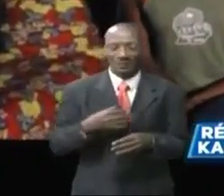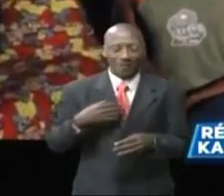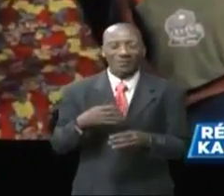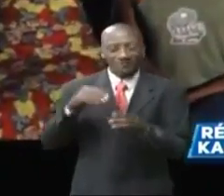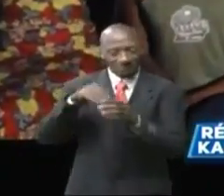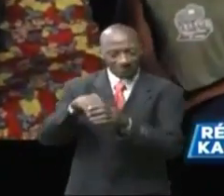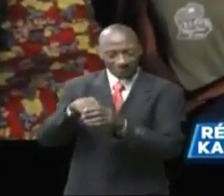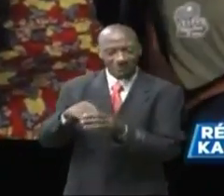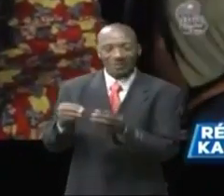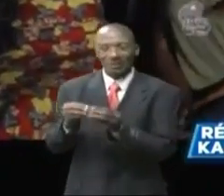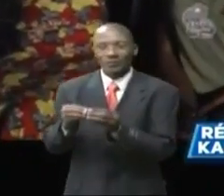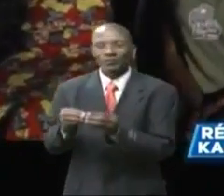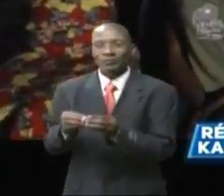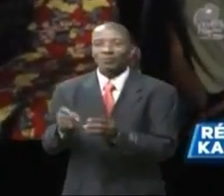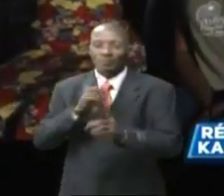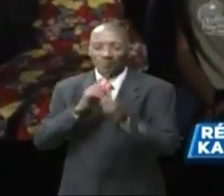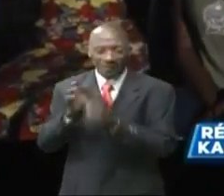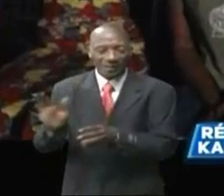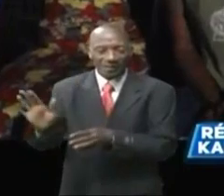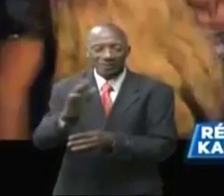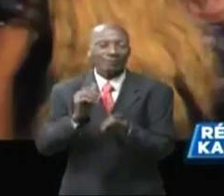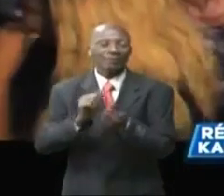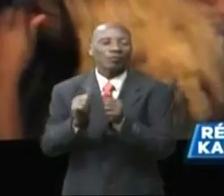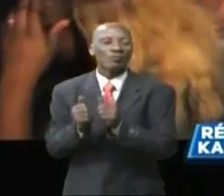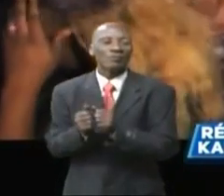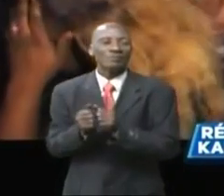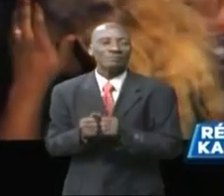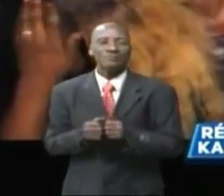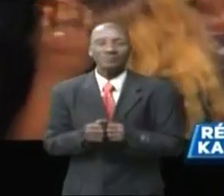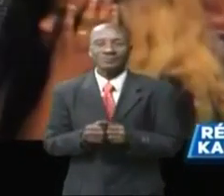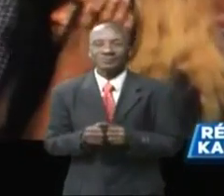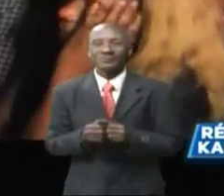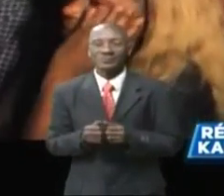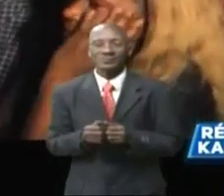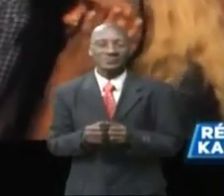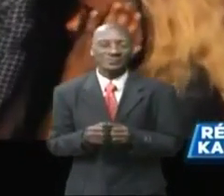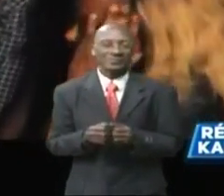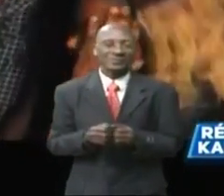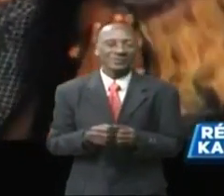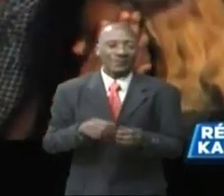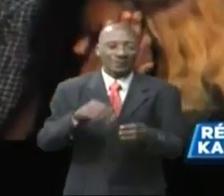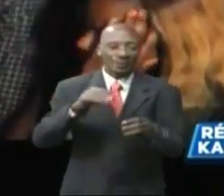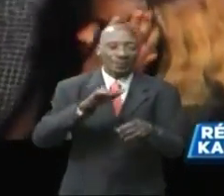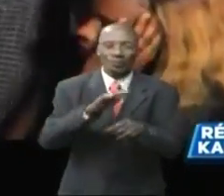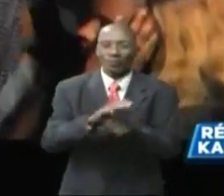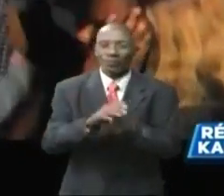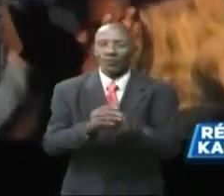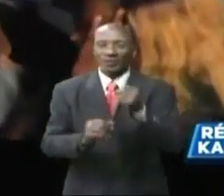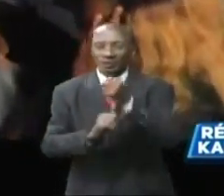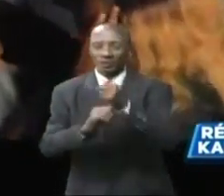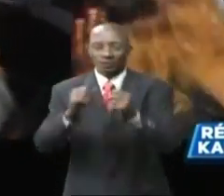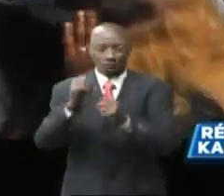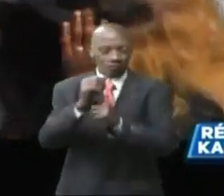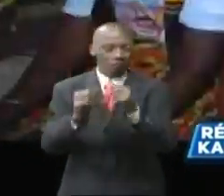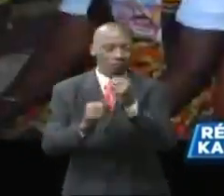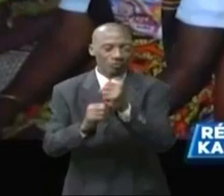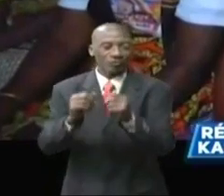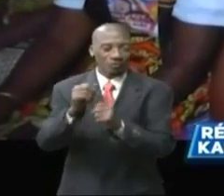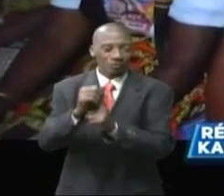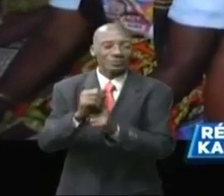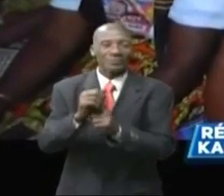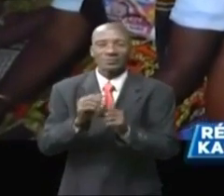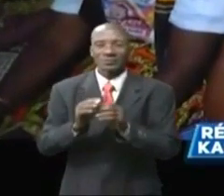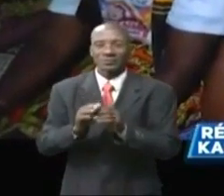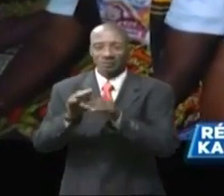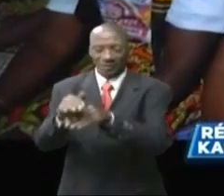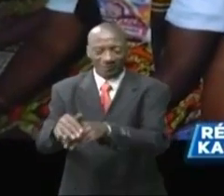ses inégalables performances dans plusieurs secteurs de la vie nationale. C'est notamment la gratuité de l'enseignement, les projets de